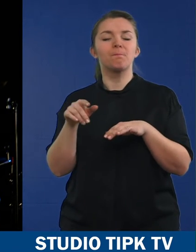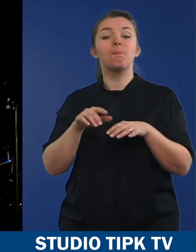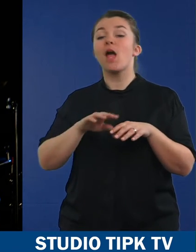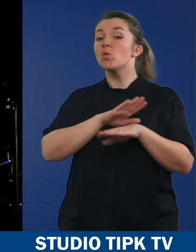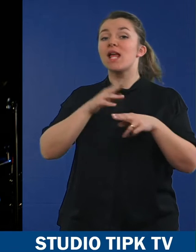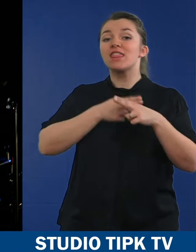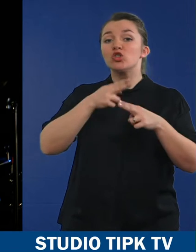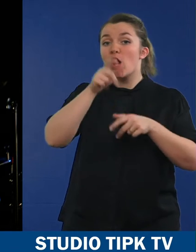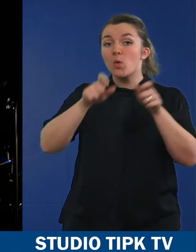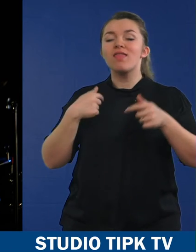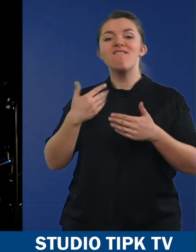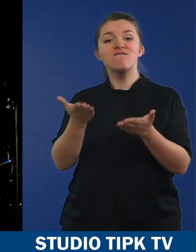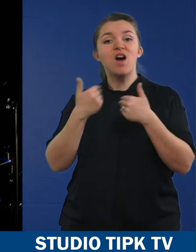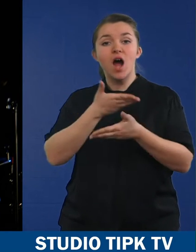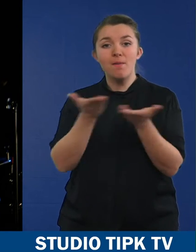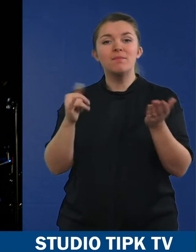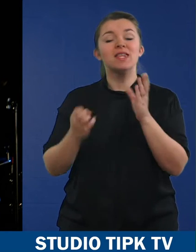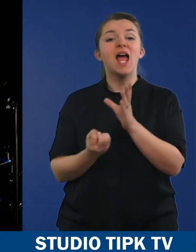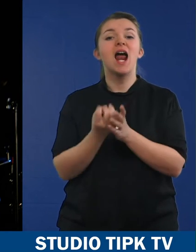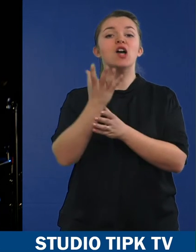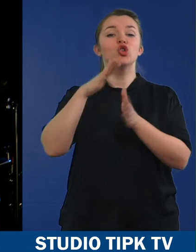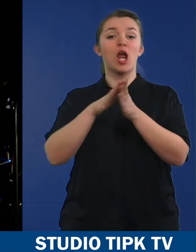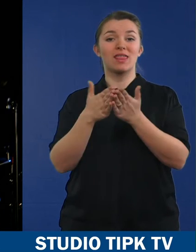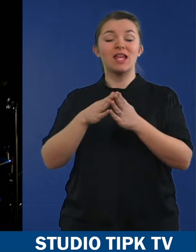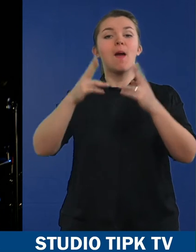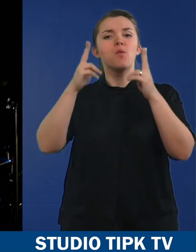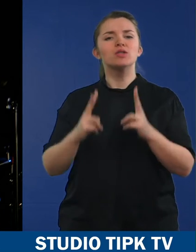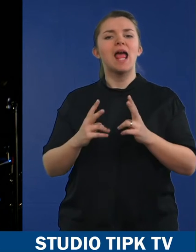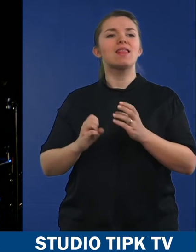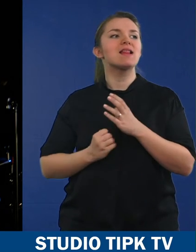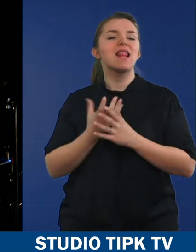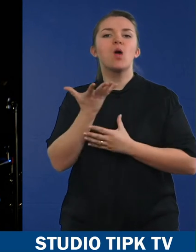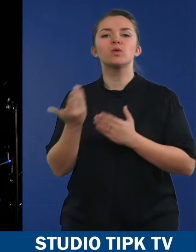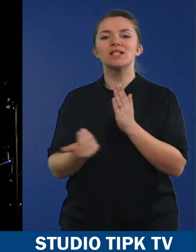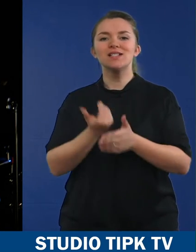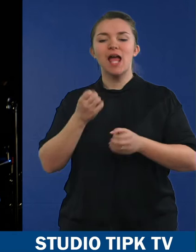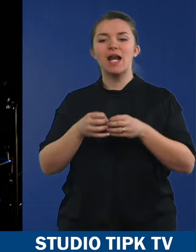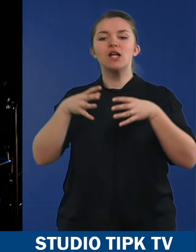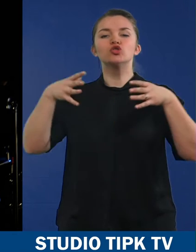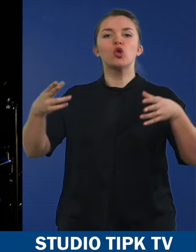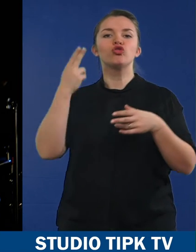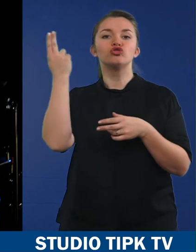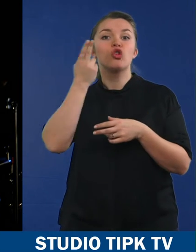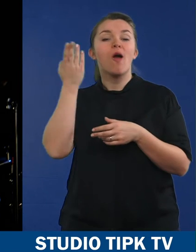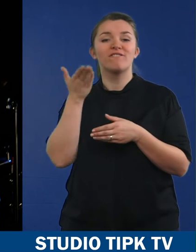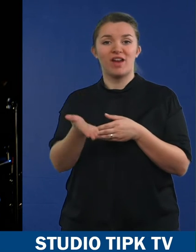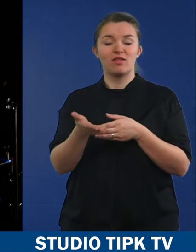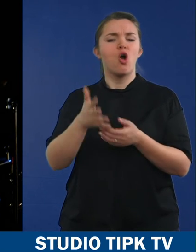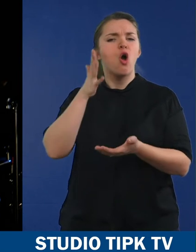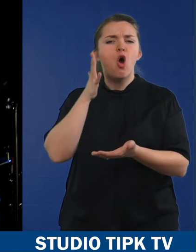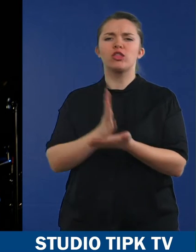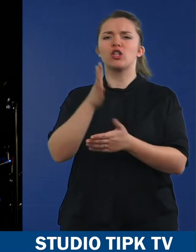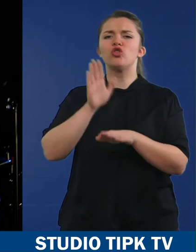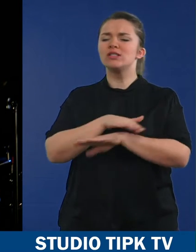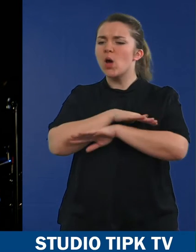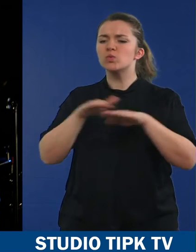Vse državljane vabim, da Rastoča knjiga postane navdih za rastočo Slovenijo, odličnost